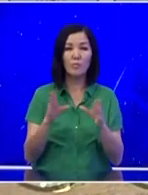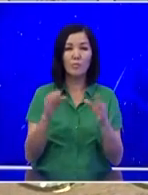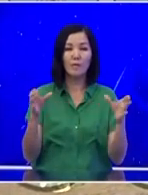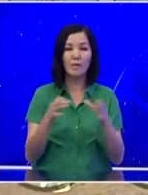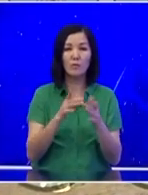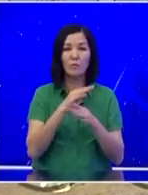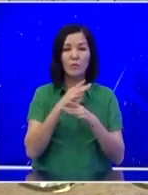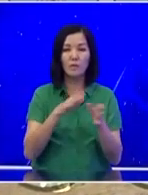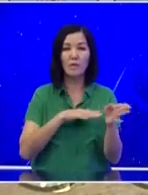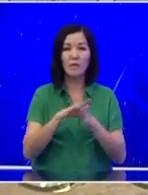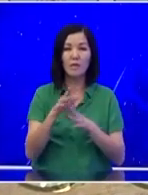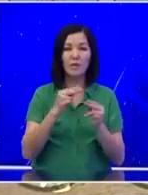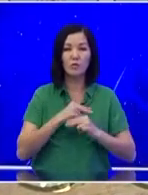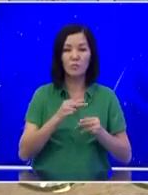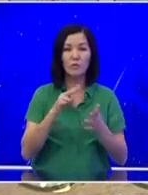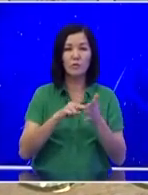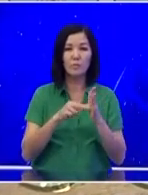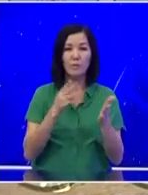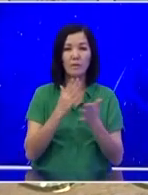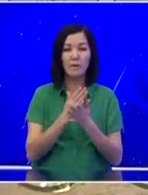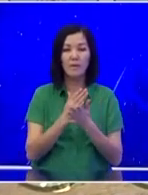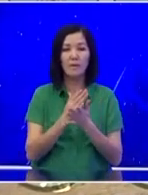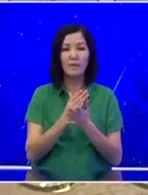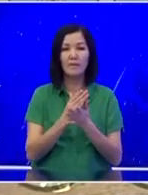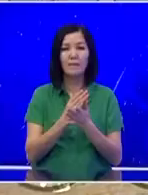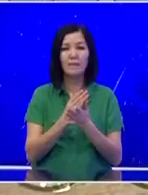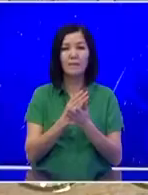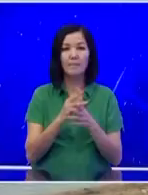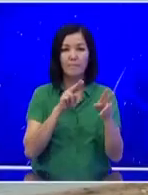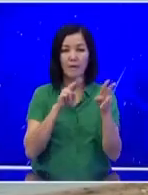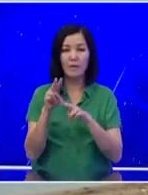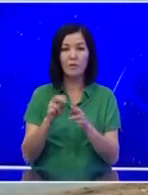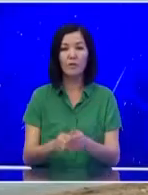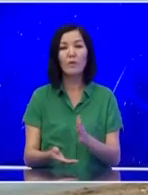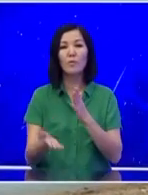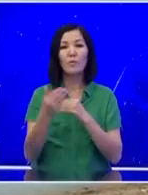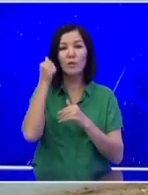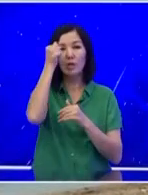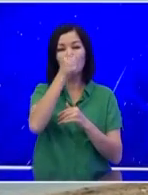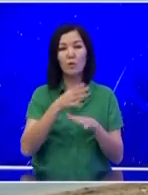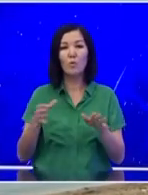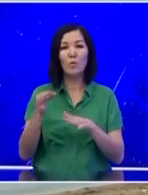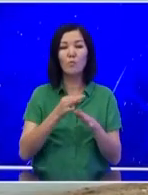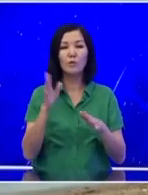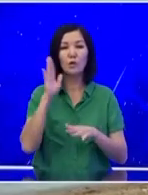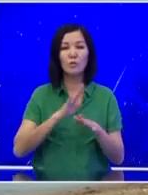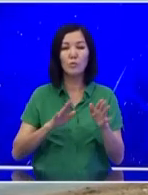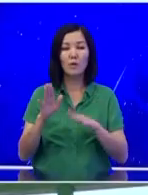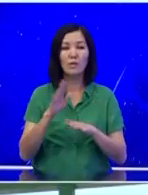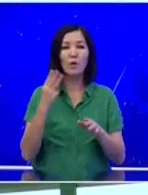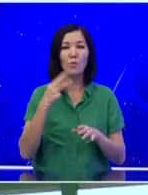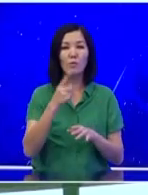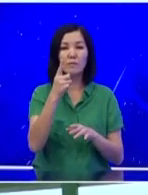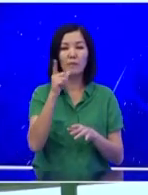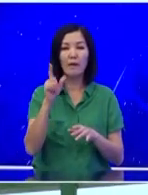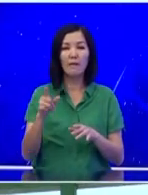талай атқаратын жұмыстарымыз бар. Жұмыс жоспары жасалынған, бәрі бақылауда. Өткен жылы облыс су айдындарында 31 адам көз